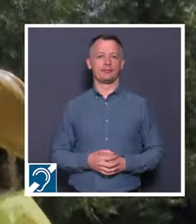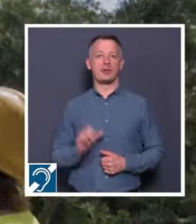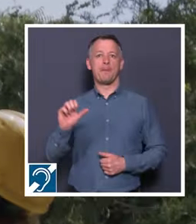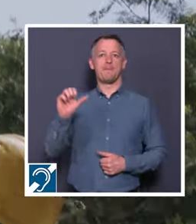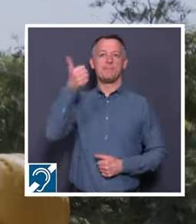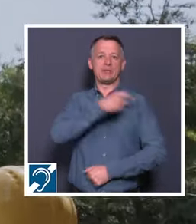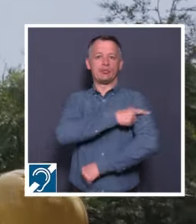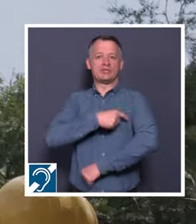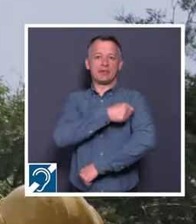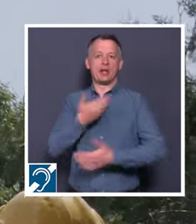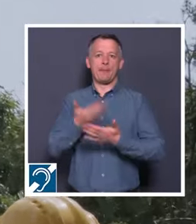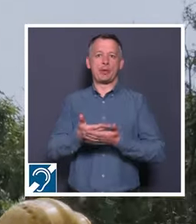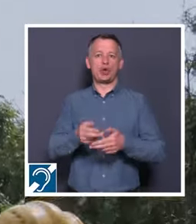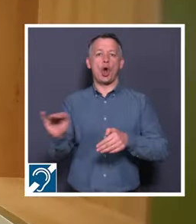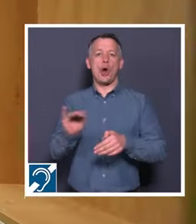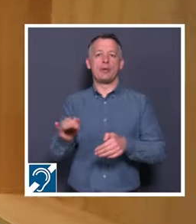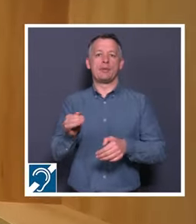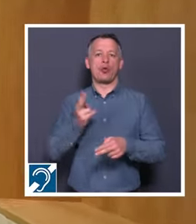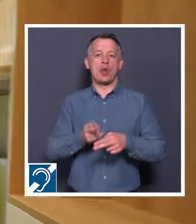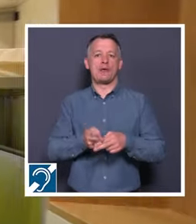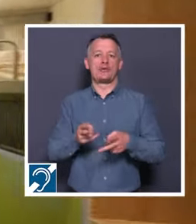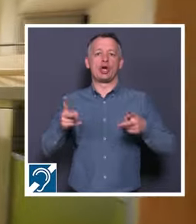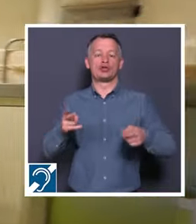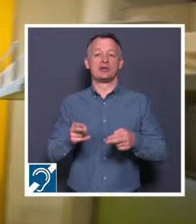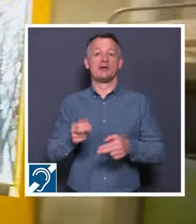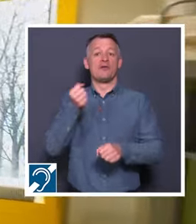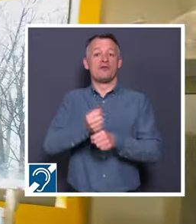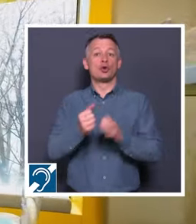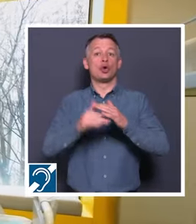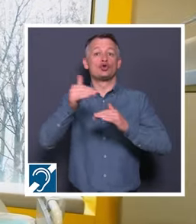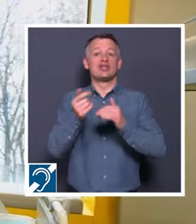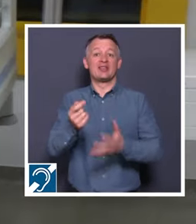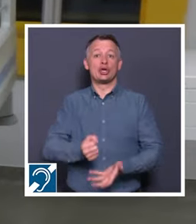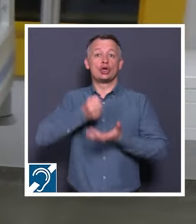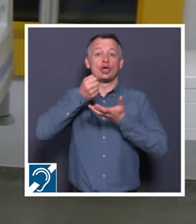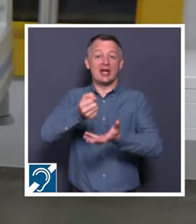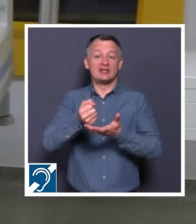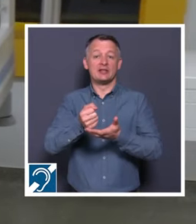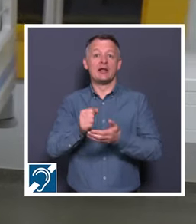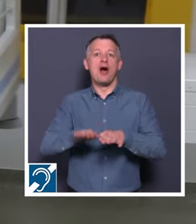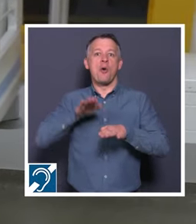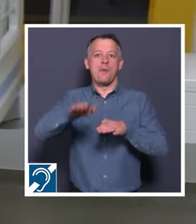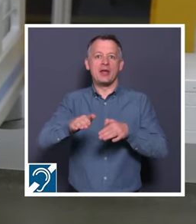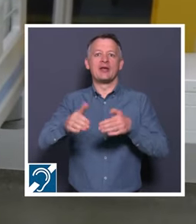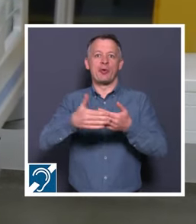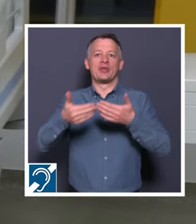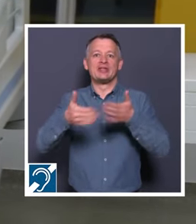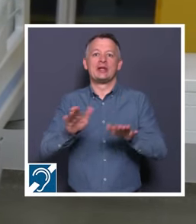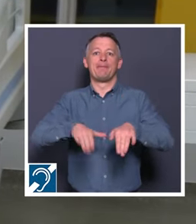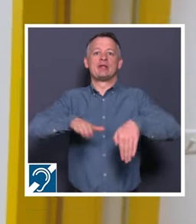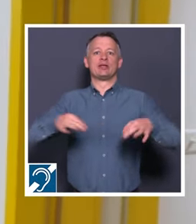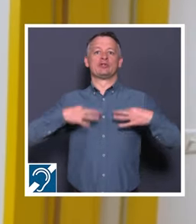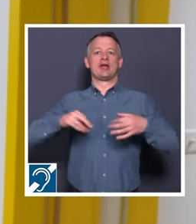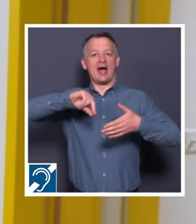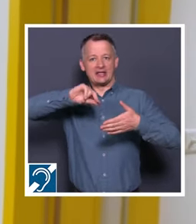Primul spital oncologic pentru copii construit integral din donații și sponsorizări este la un pas de funcționare. Ministerul Sănătății a